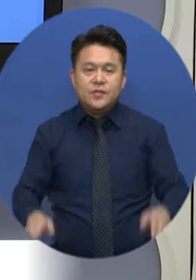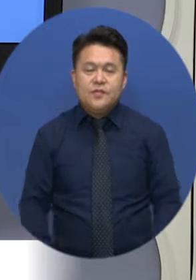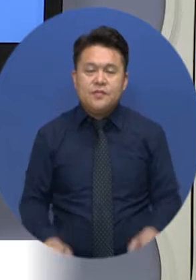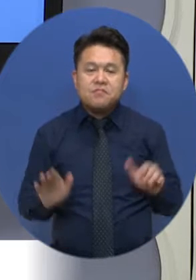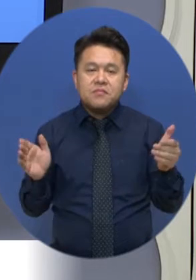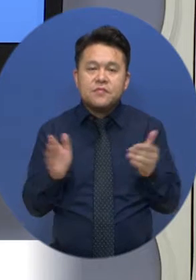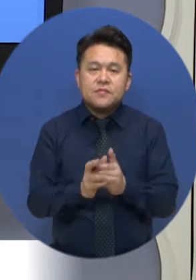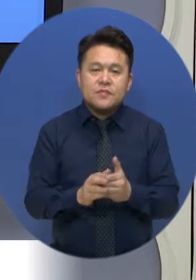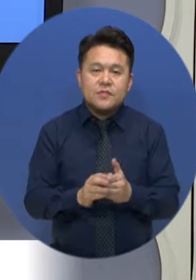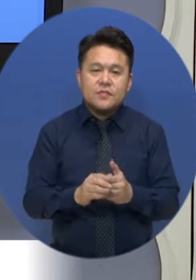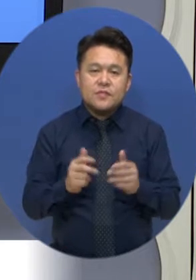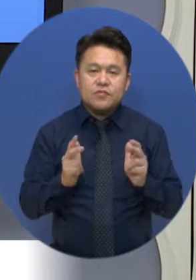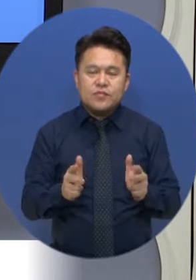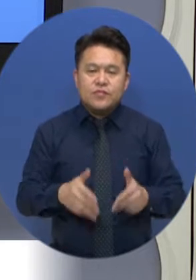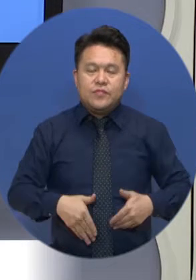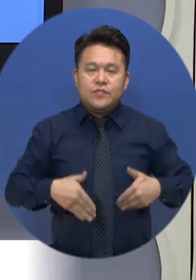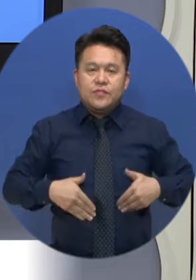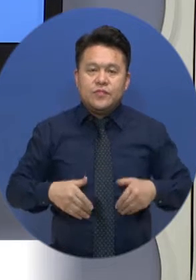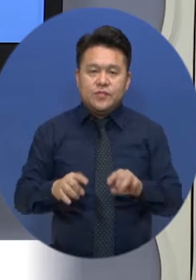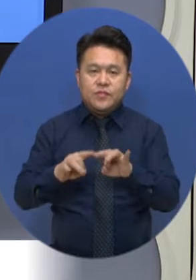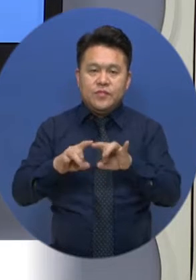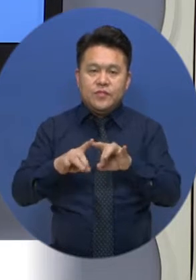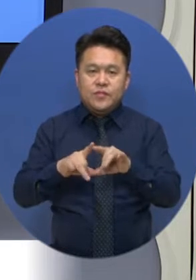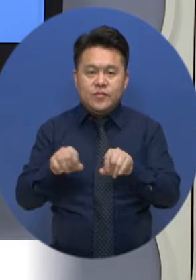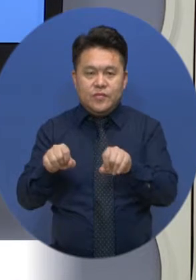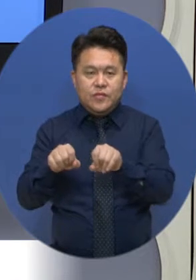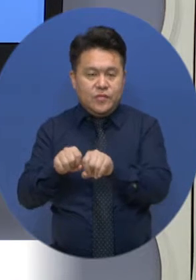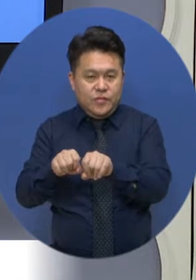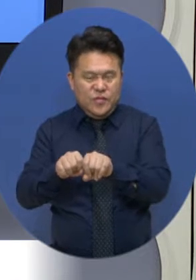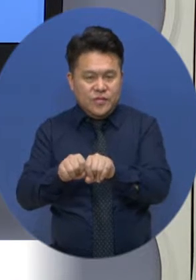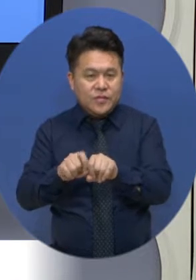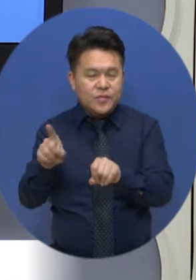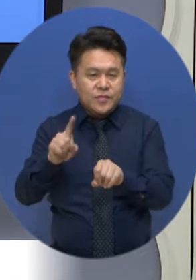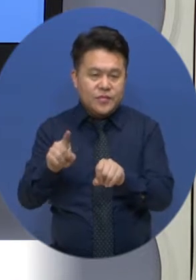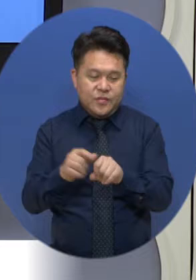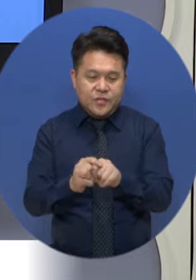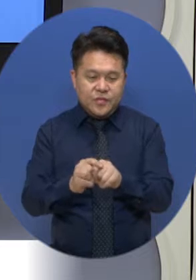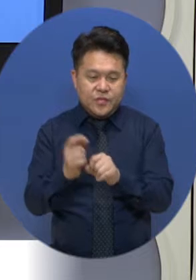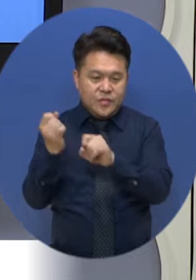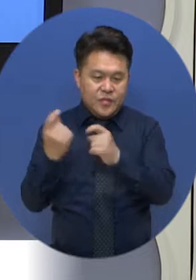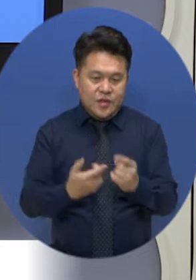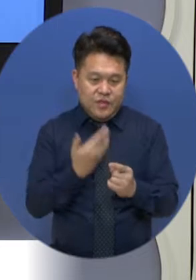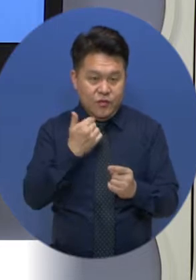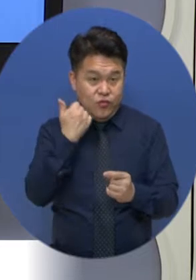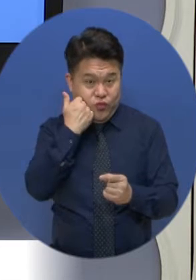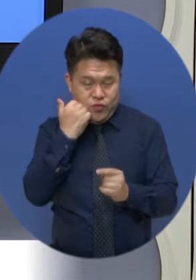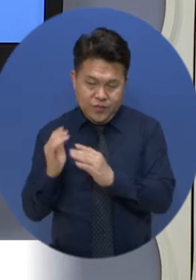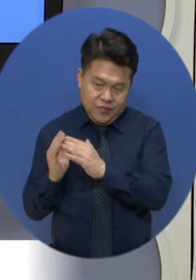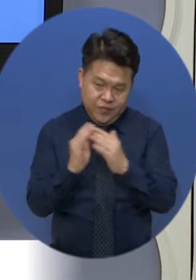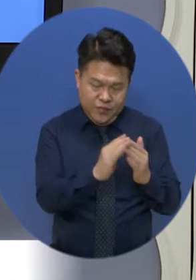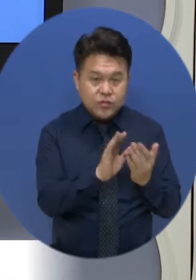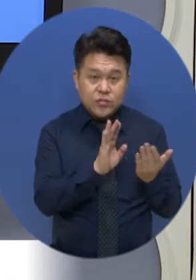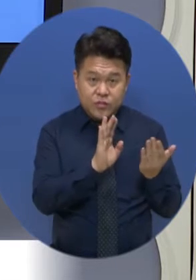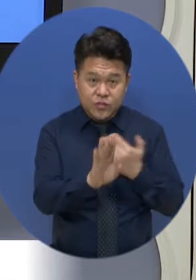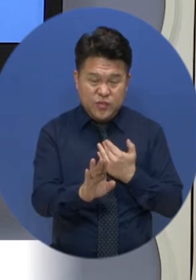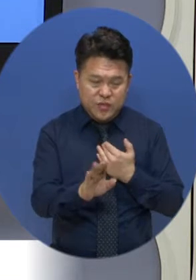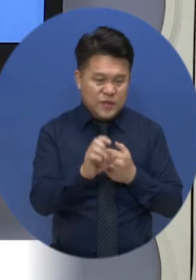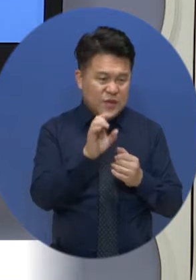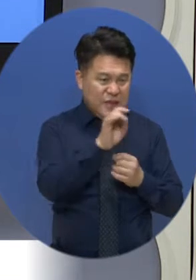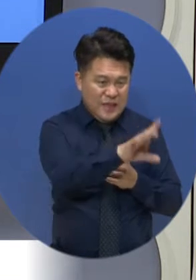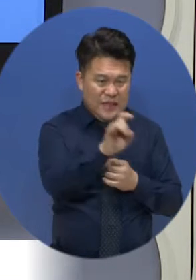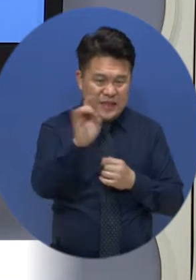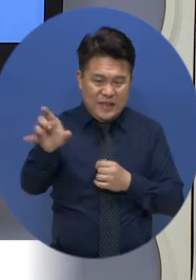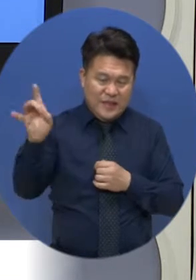난방 비와 전기 도시 가스 요금 감면 자격을 가진 대상자가 주소를 이전하면 각기 관을